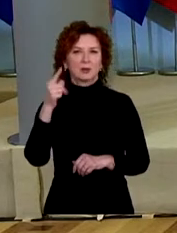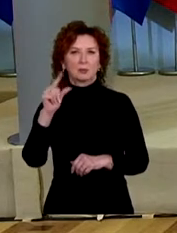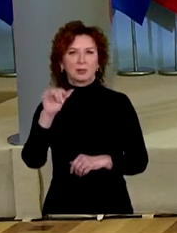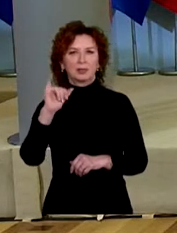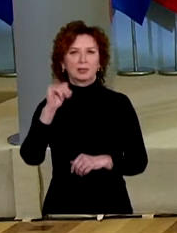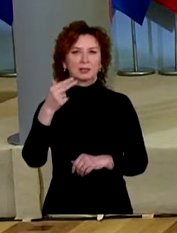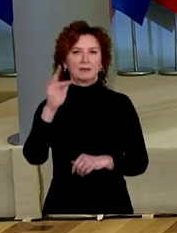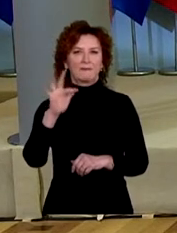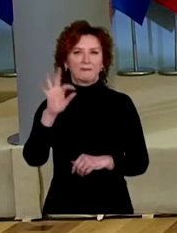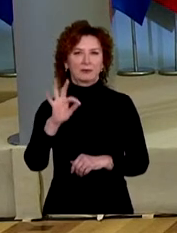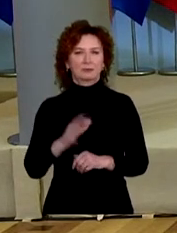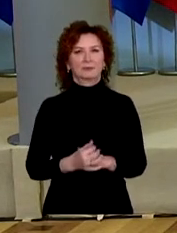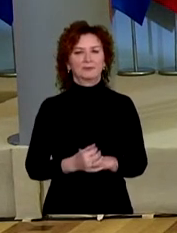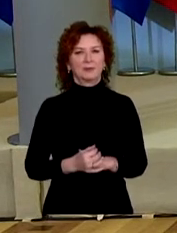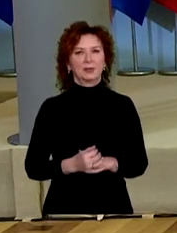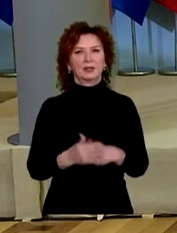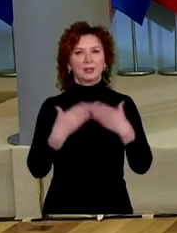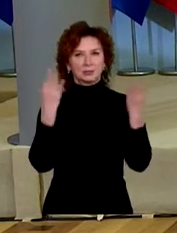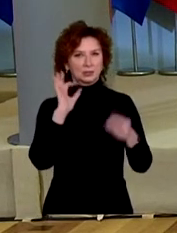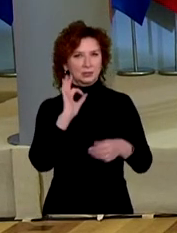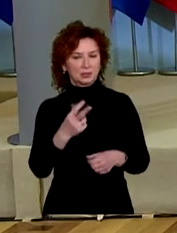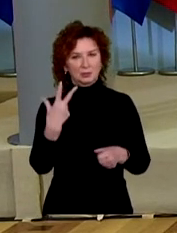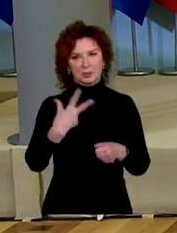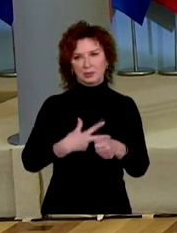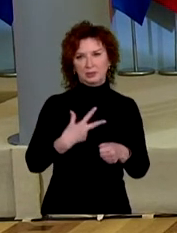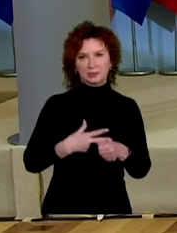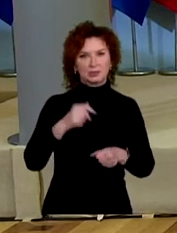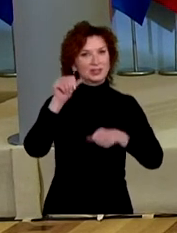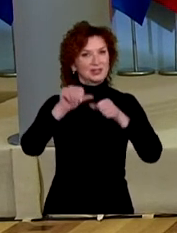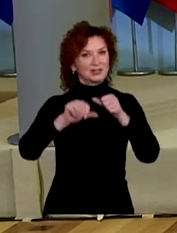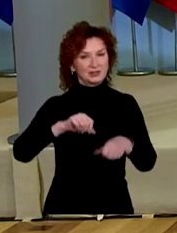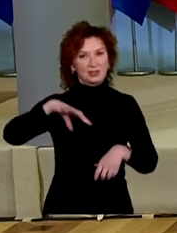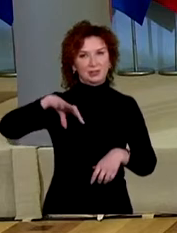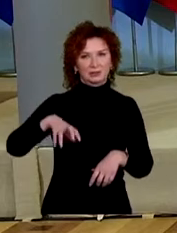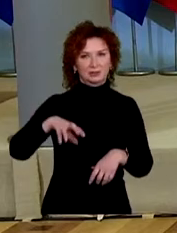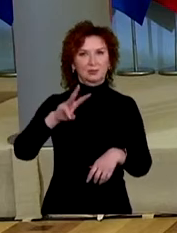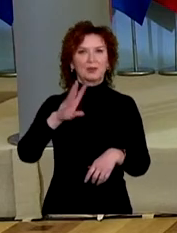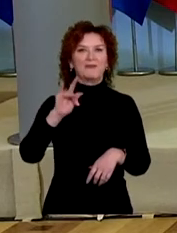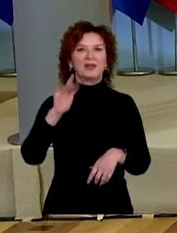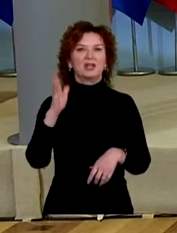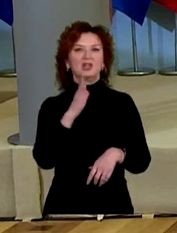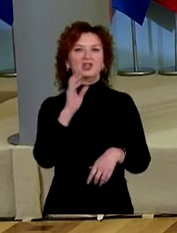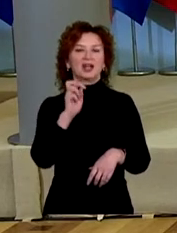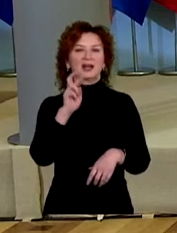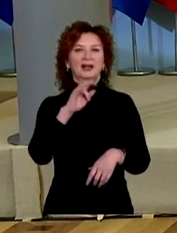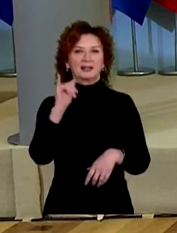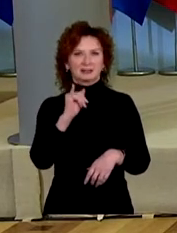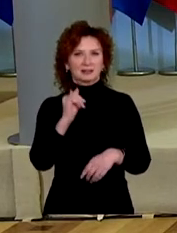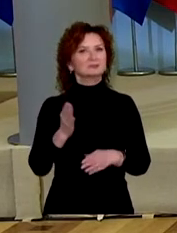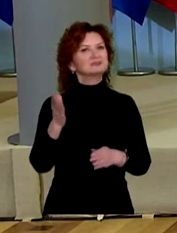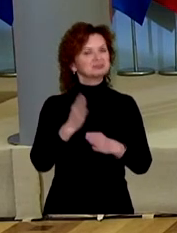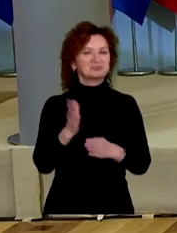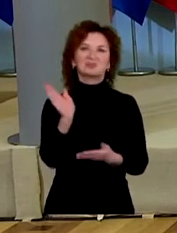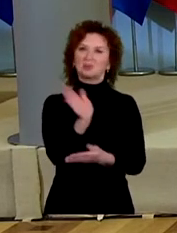Dzień dobry. 30 lat Grupy Wyszehradzkiej jest za nami. Gdyby mieli panowie ministrowie wymienić kilka największych sukcesów